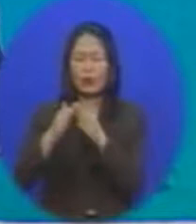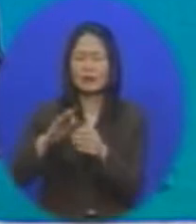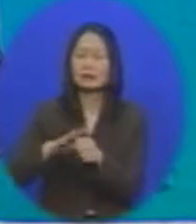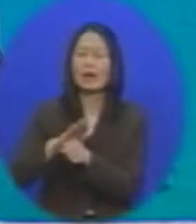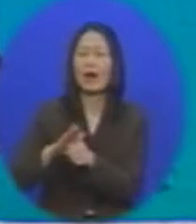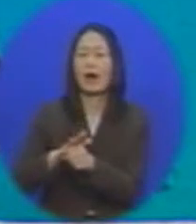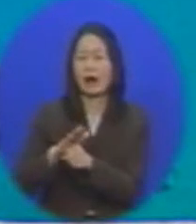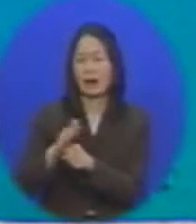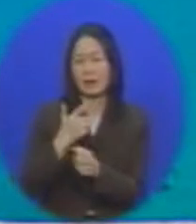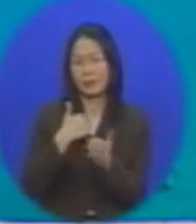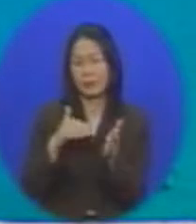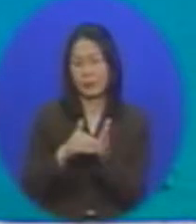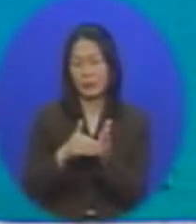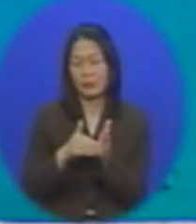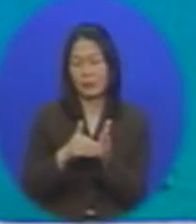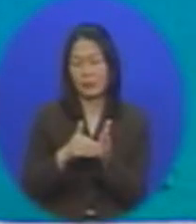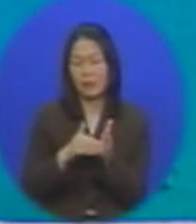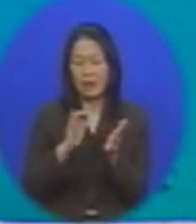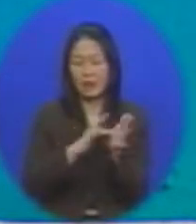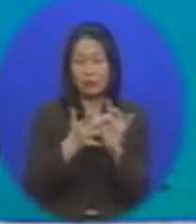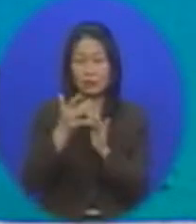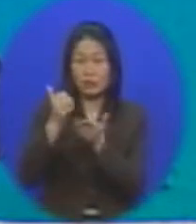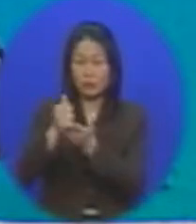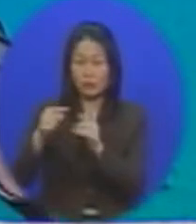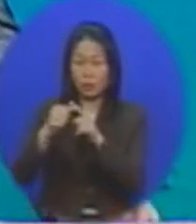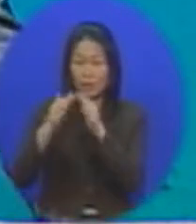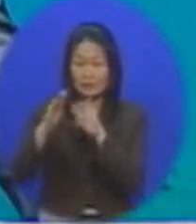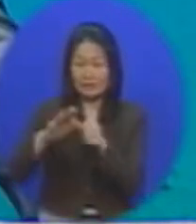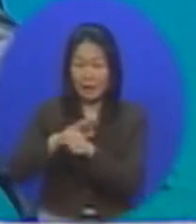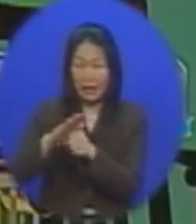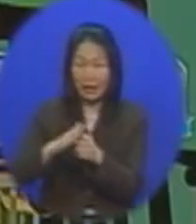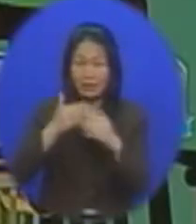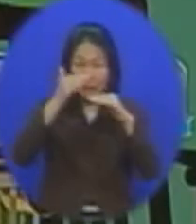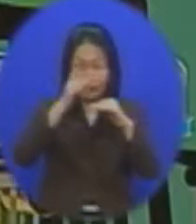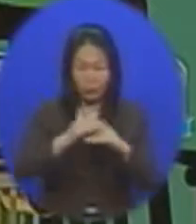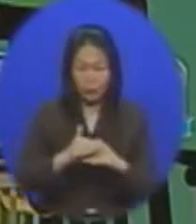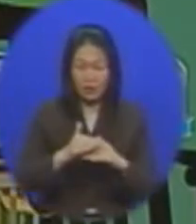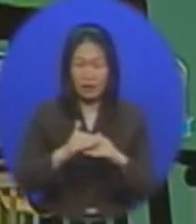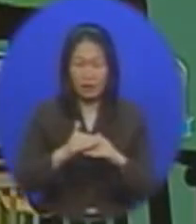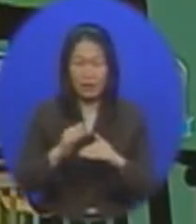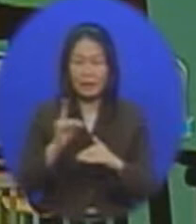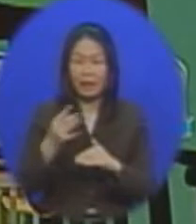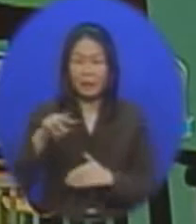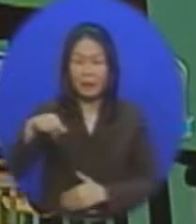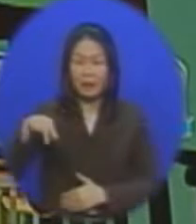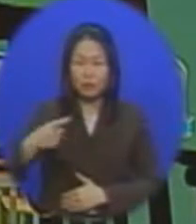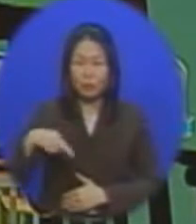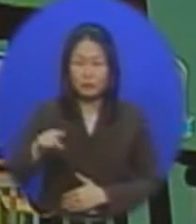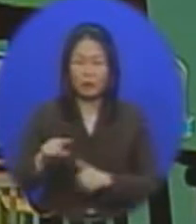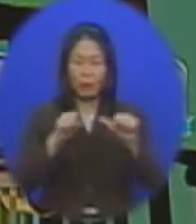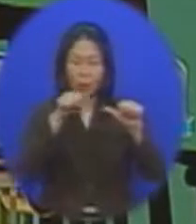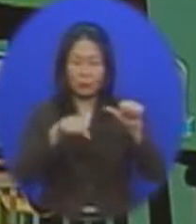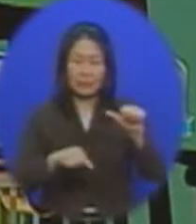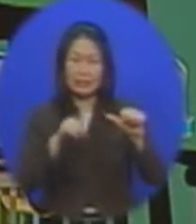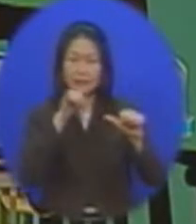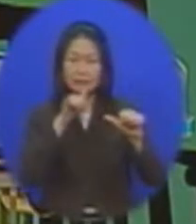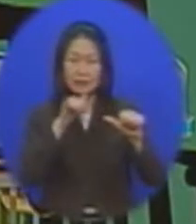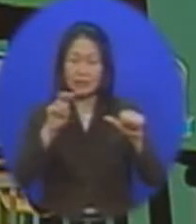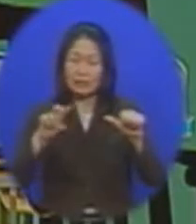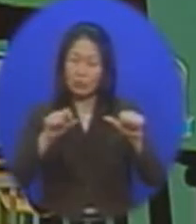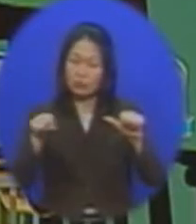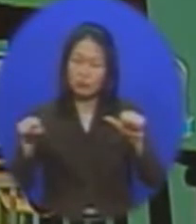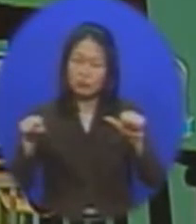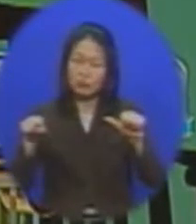그 예수님이 교회를 사랑하신 내용이 앱에서 5장에 나옵니다 에베소서 5장 25절